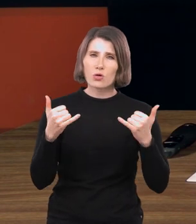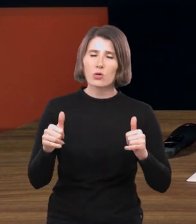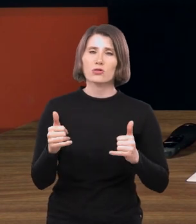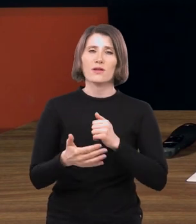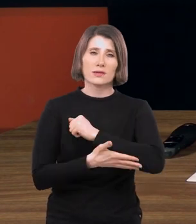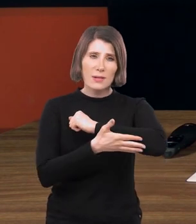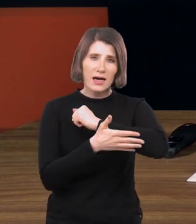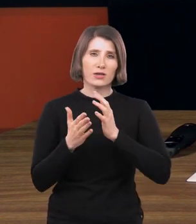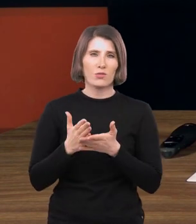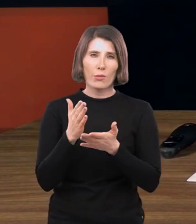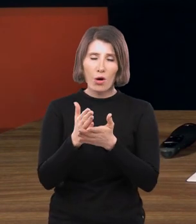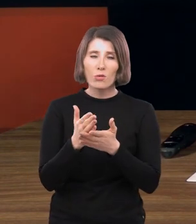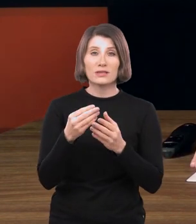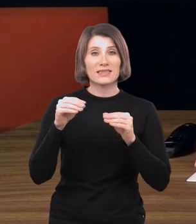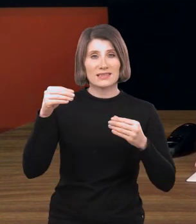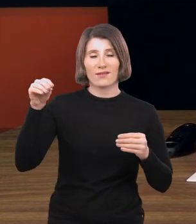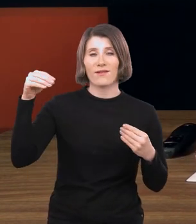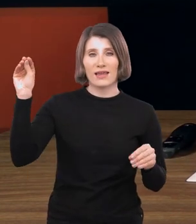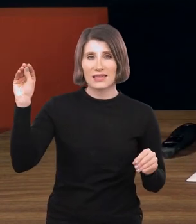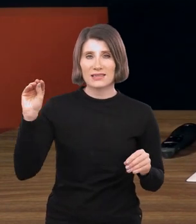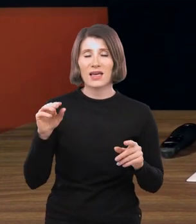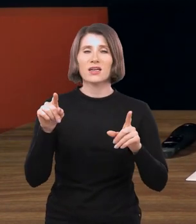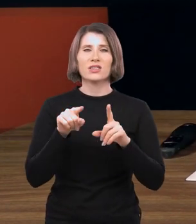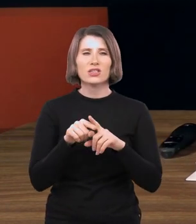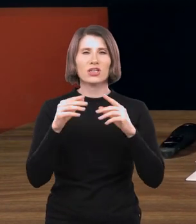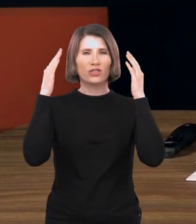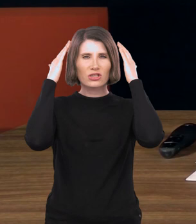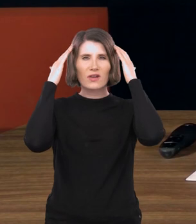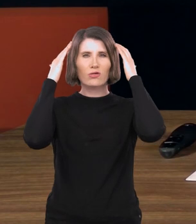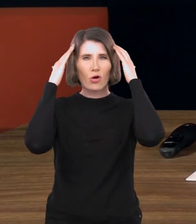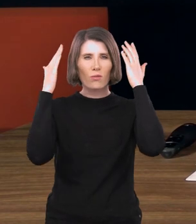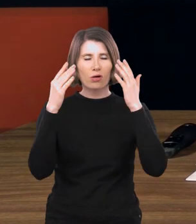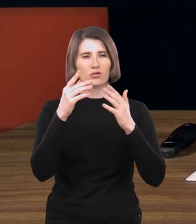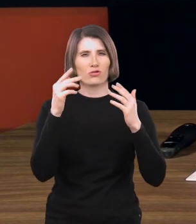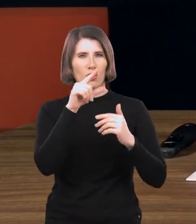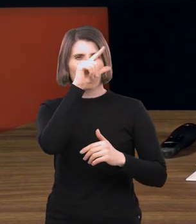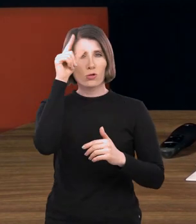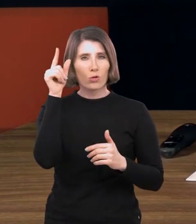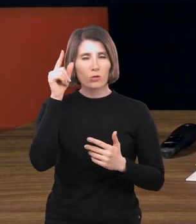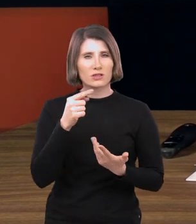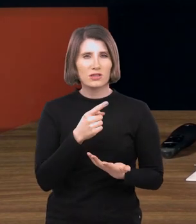coraz więcej. I świadomość autyzmu może właśnie ze względu na to,